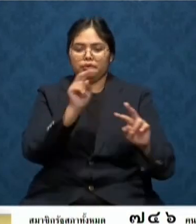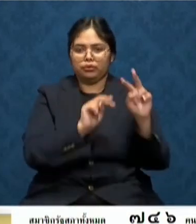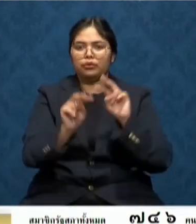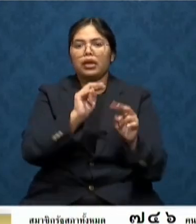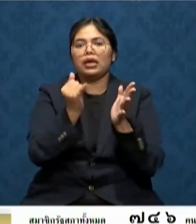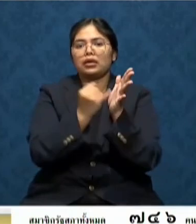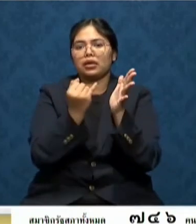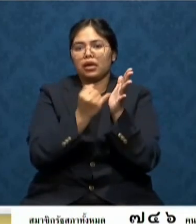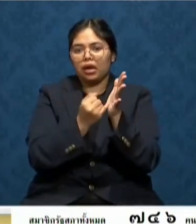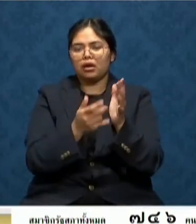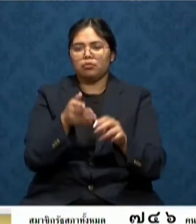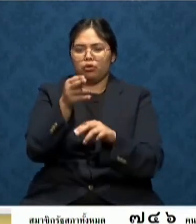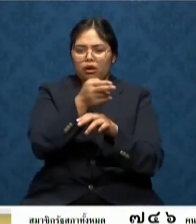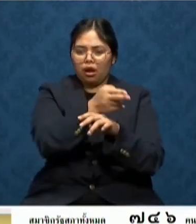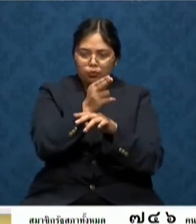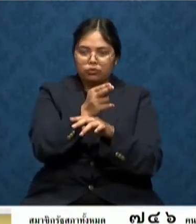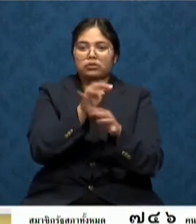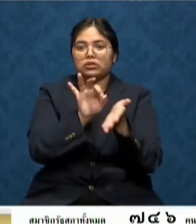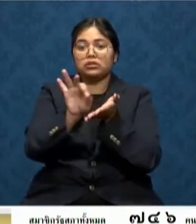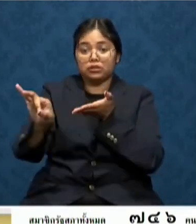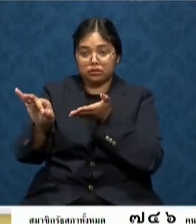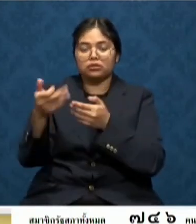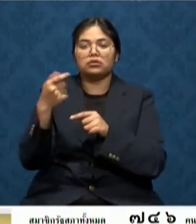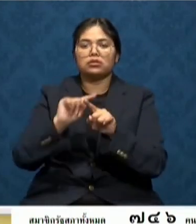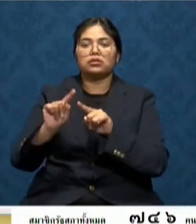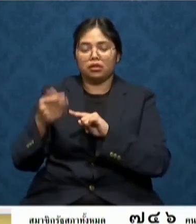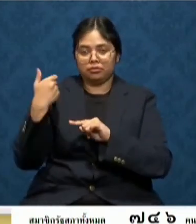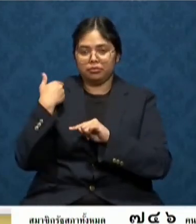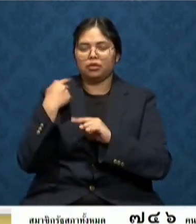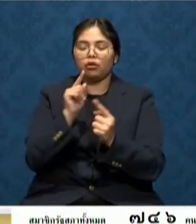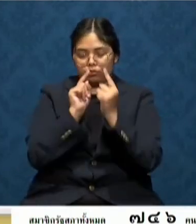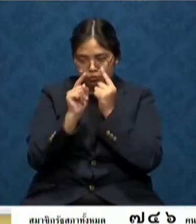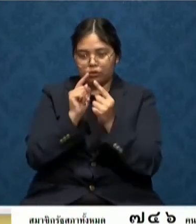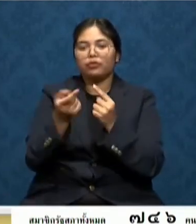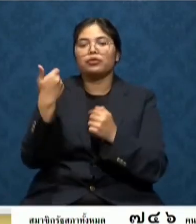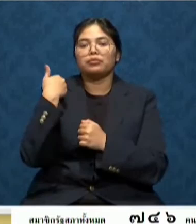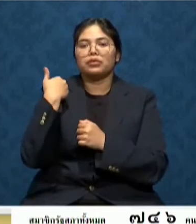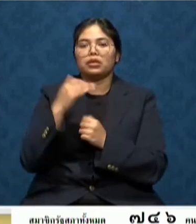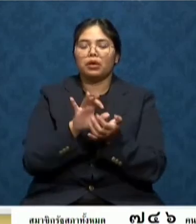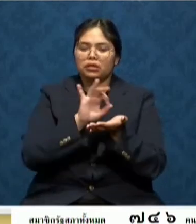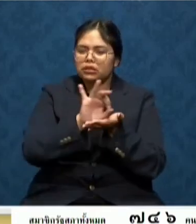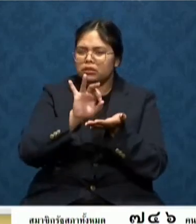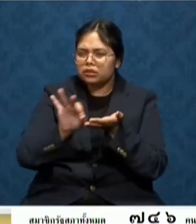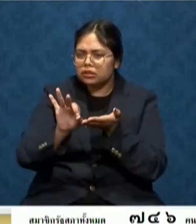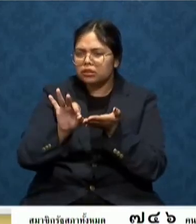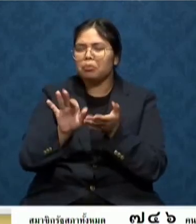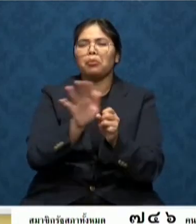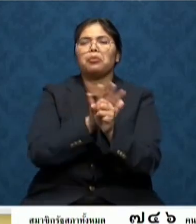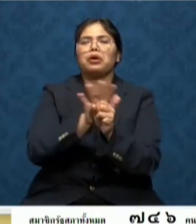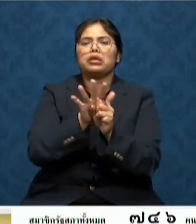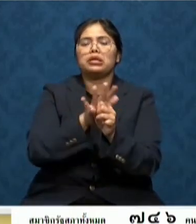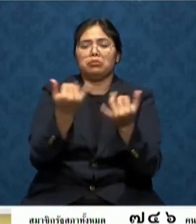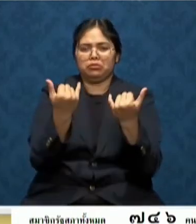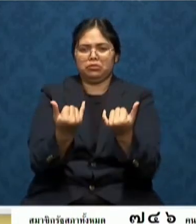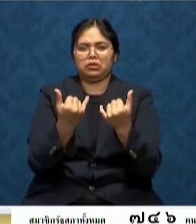แลเรื่องของการจดซ้ออวุธ ก็เปเรื่องที่มีกพูคุยกัน ว่าเท่าทจำเป็เท่านั้นในช่วงเวลาท